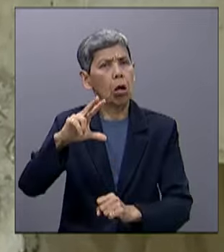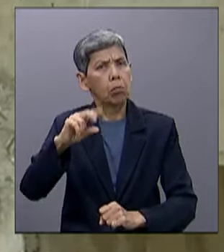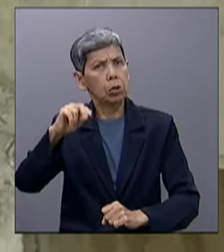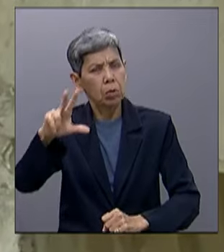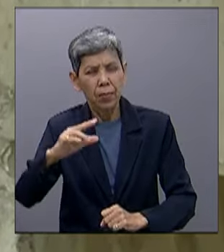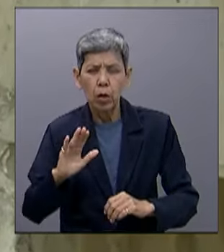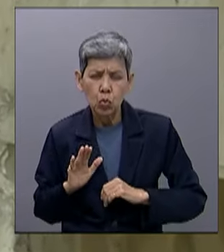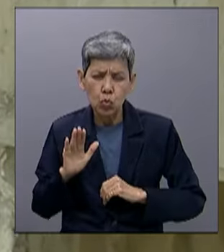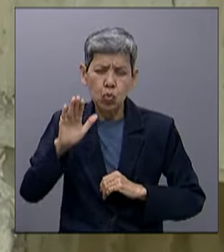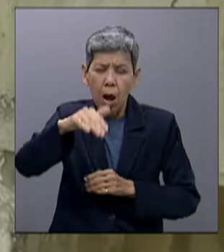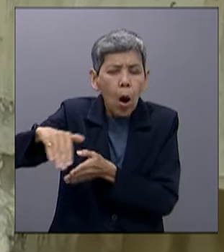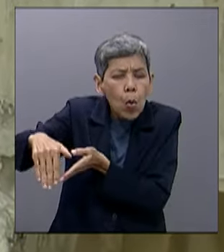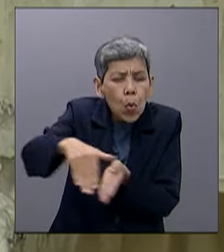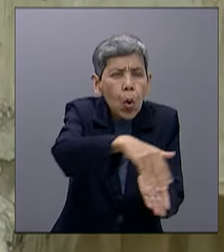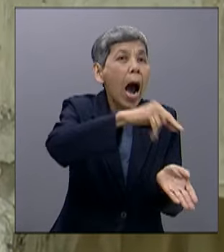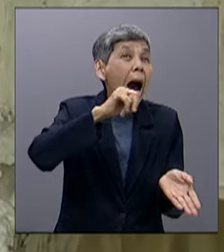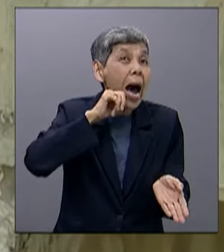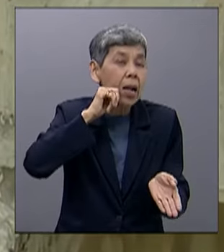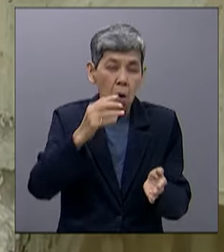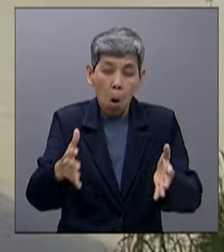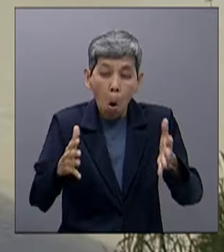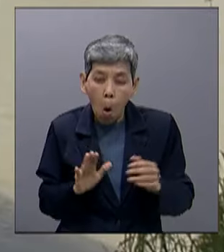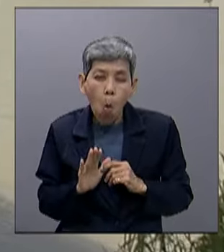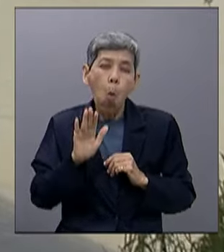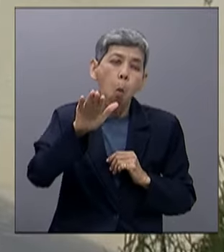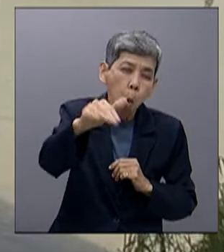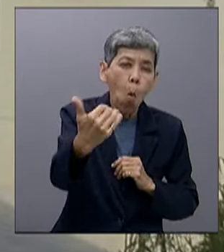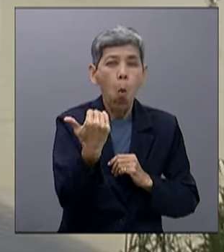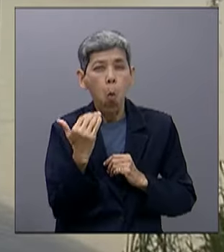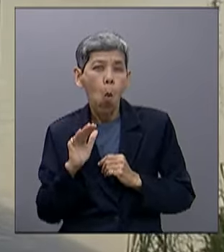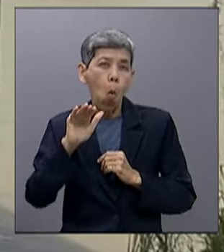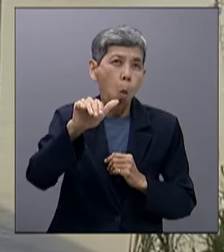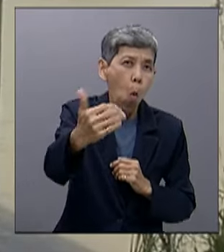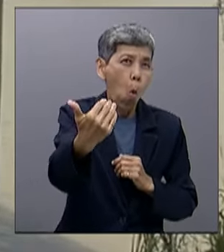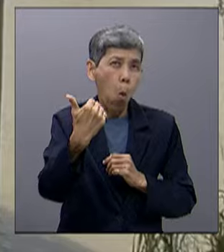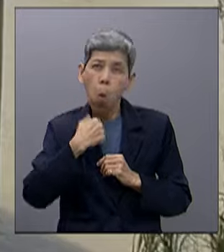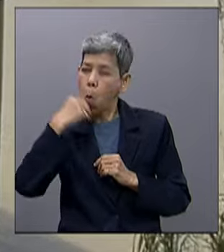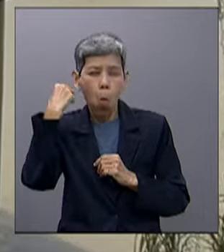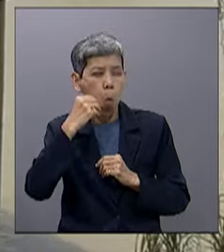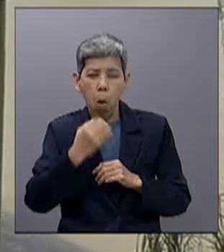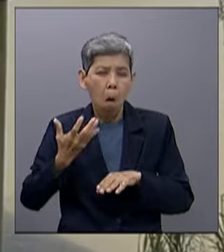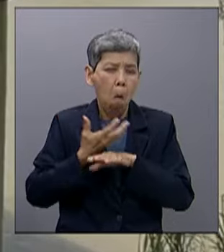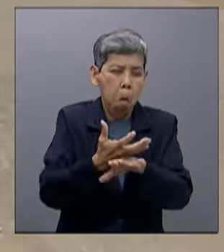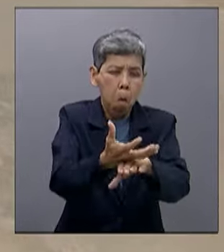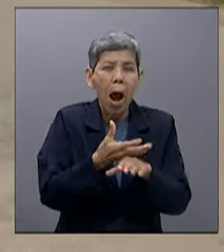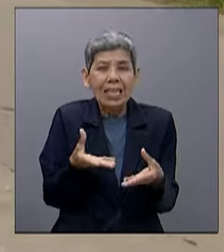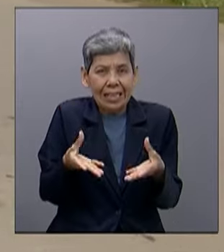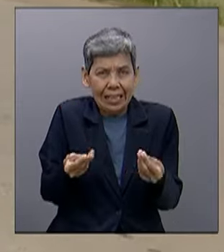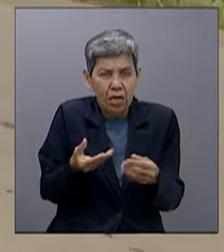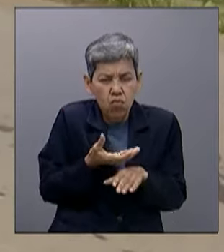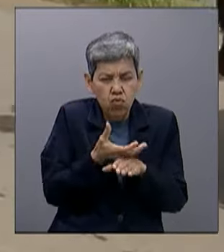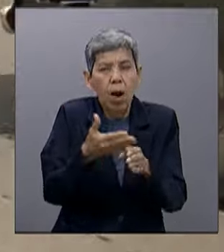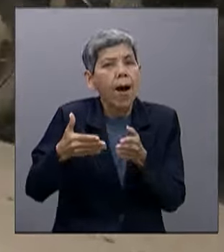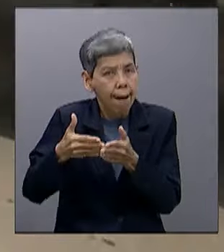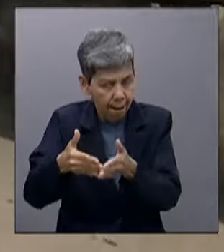เป็นสะพานข้ามคลองแล้วก็เป็นจุดที่รถบรรทุกขนาดใหญ่จำนวนมากมักจะใช้เป็นเส้นทางขนส่งดินและก็ทรายไปลงเรือขน